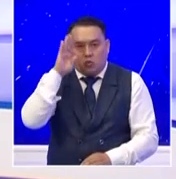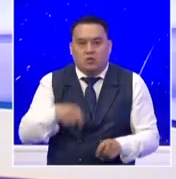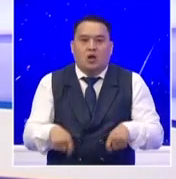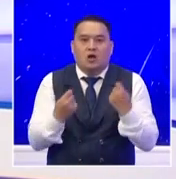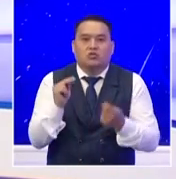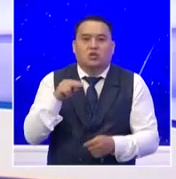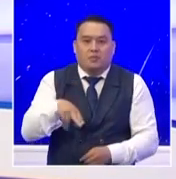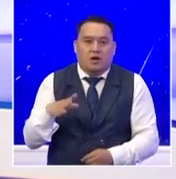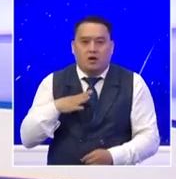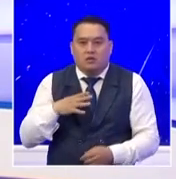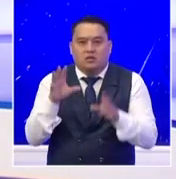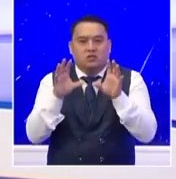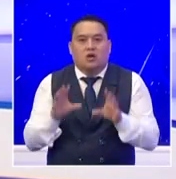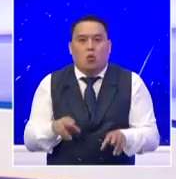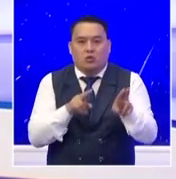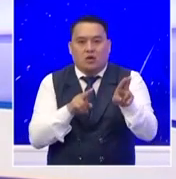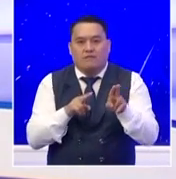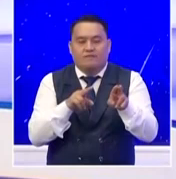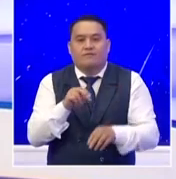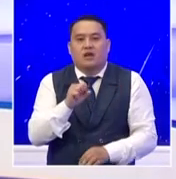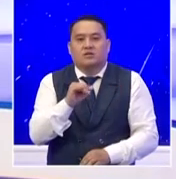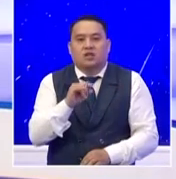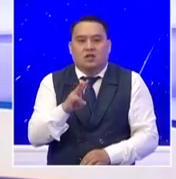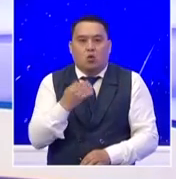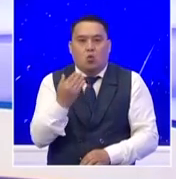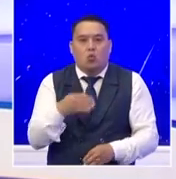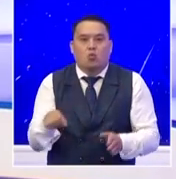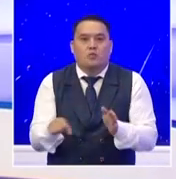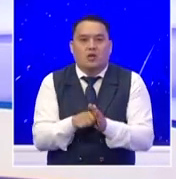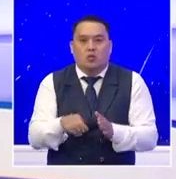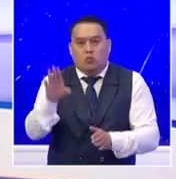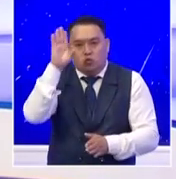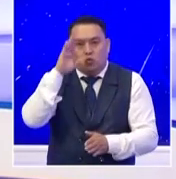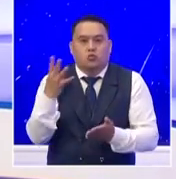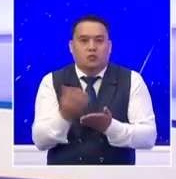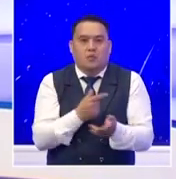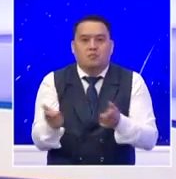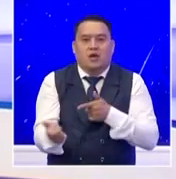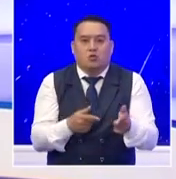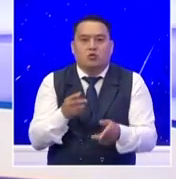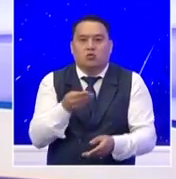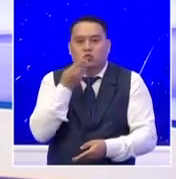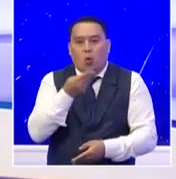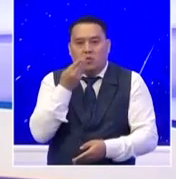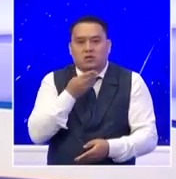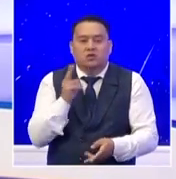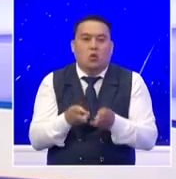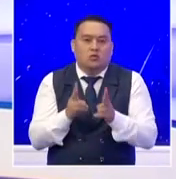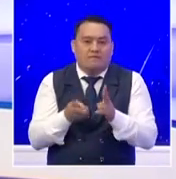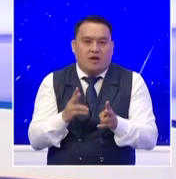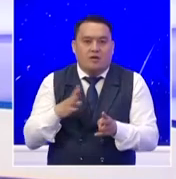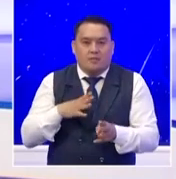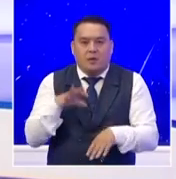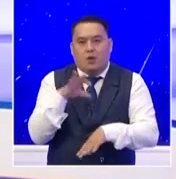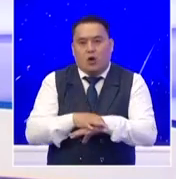нарушивших режим ЧП, незаконно охотились на фазанов. Из убитого животного мужчины успели приготовить суп, при употреблении которого и